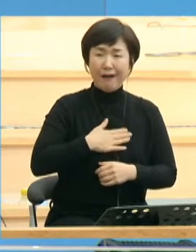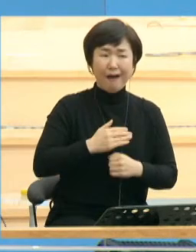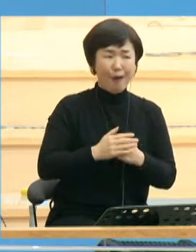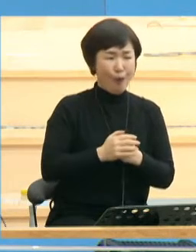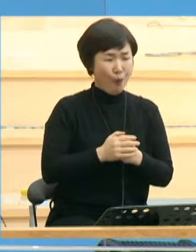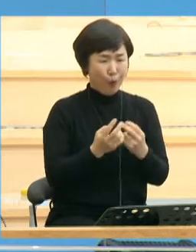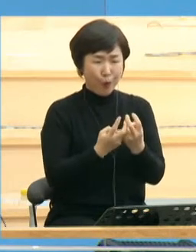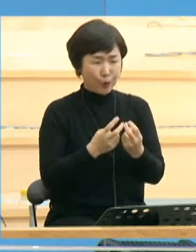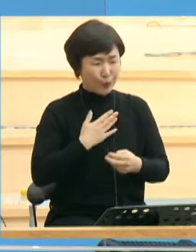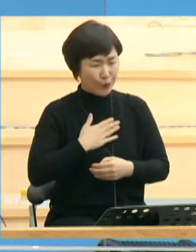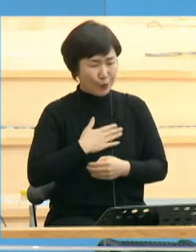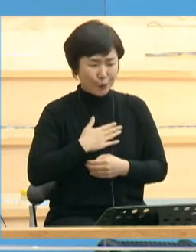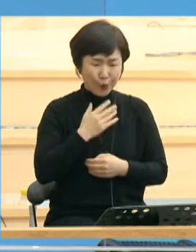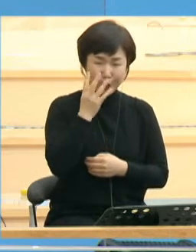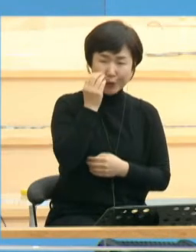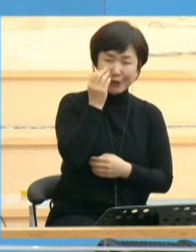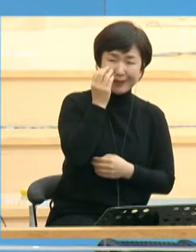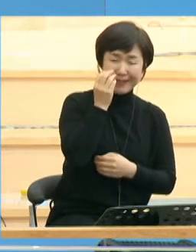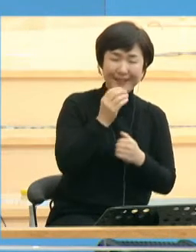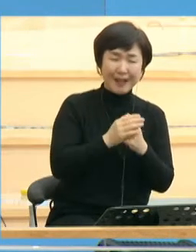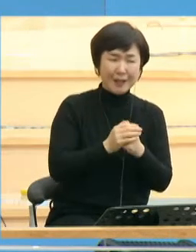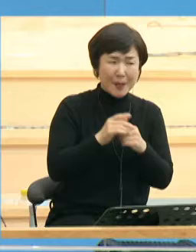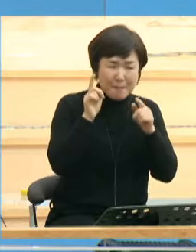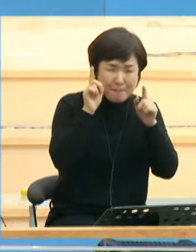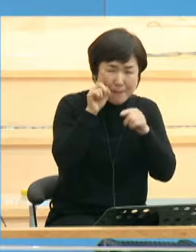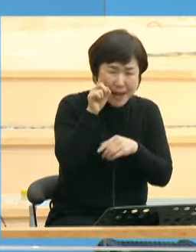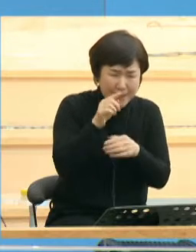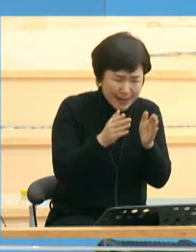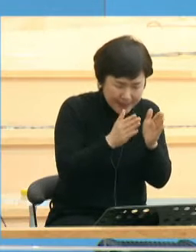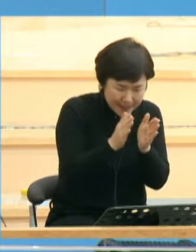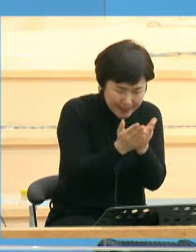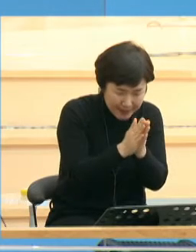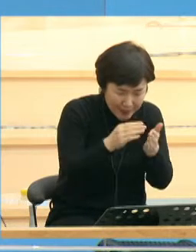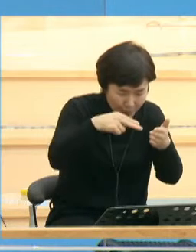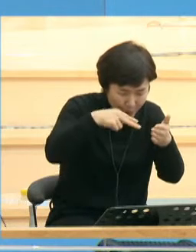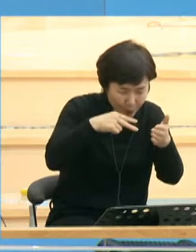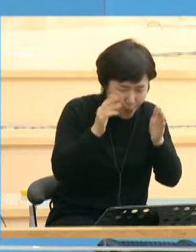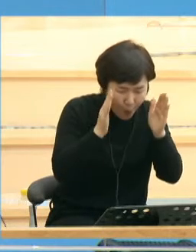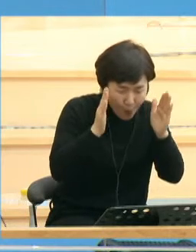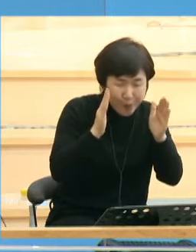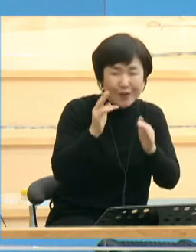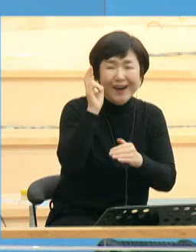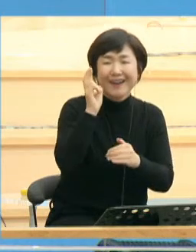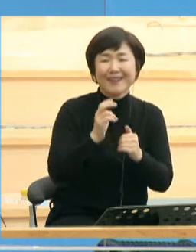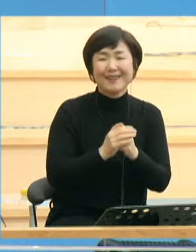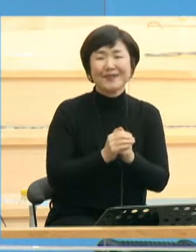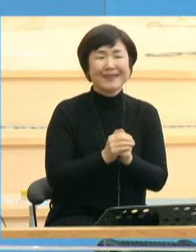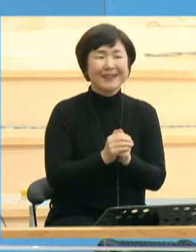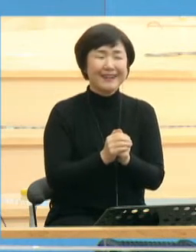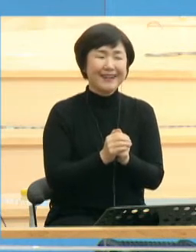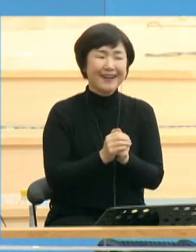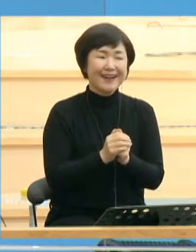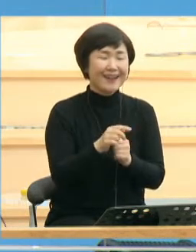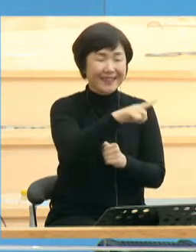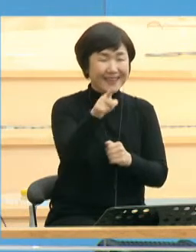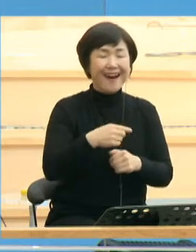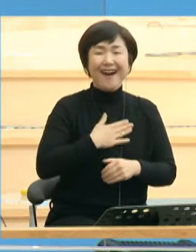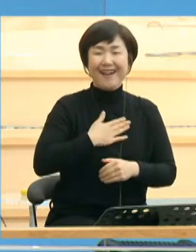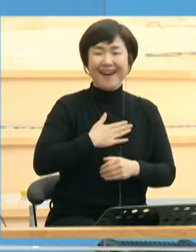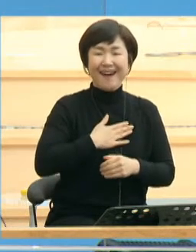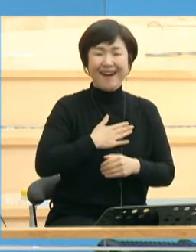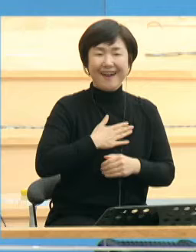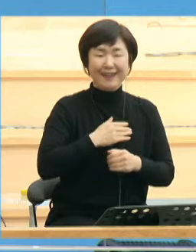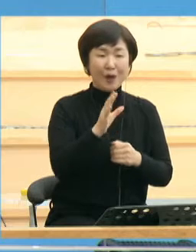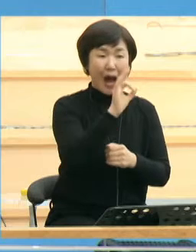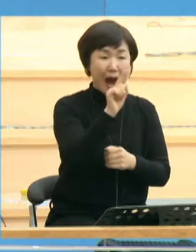어떻게 아는지 1 그 공부하는가 봐 학원가서 공부하는가 봐 어